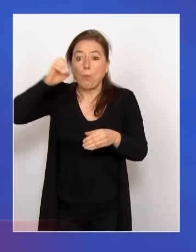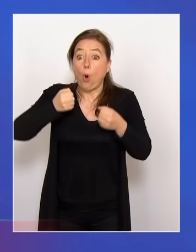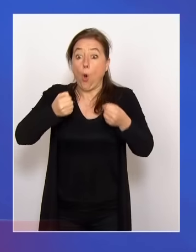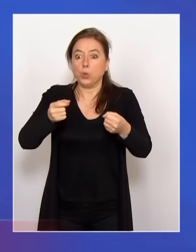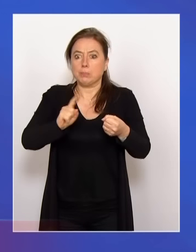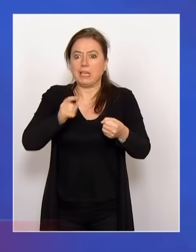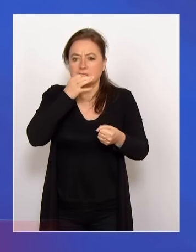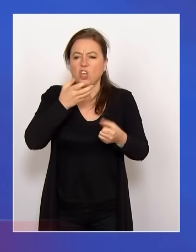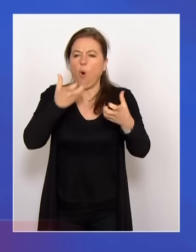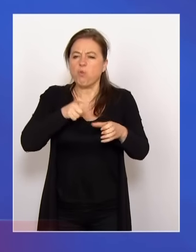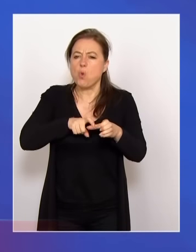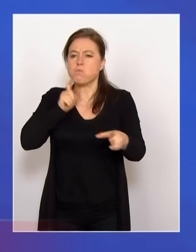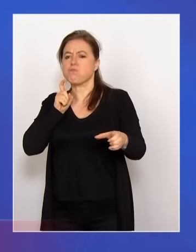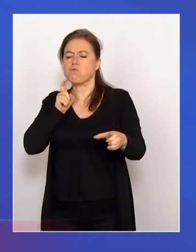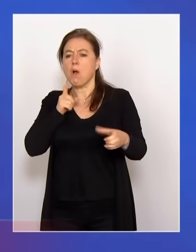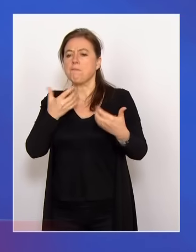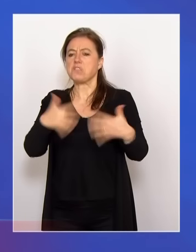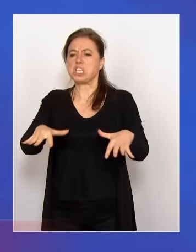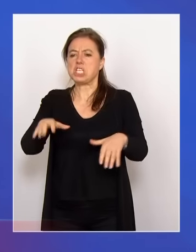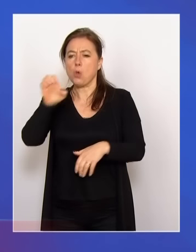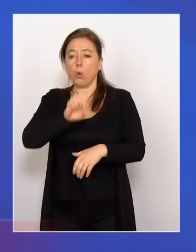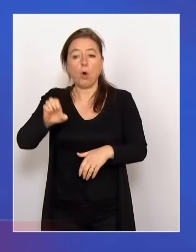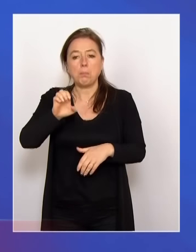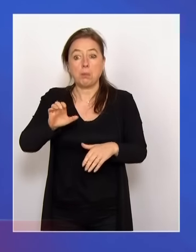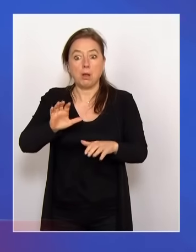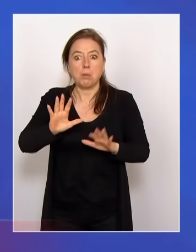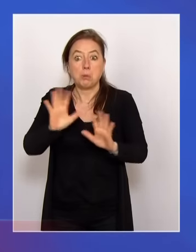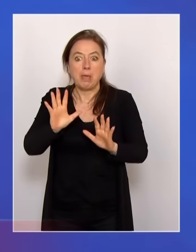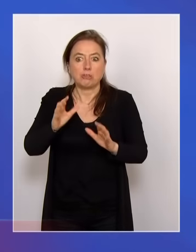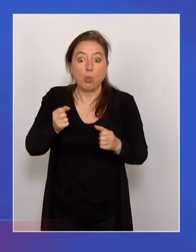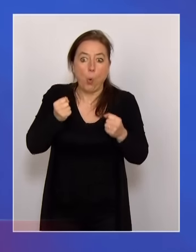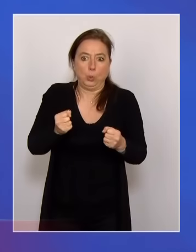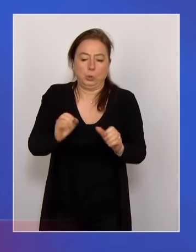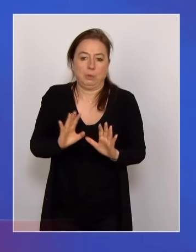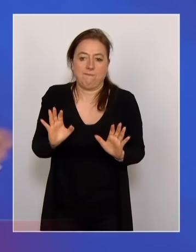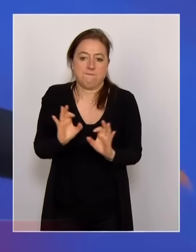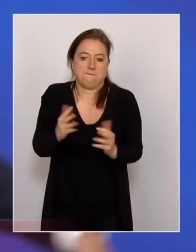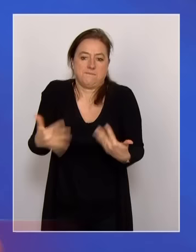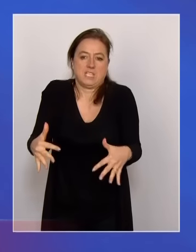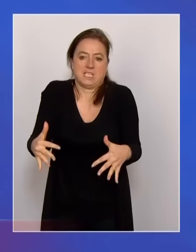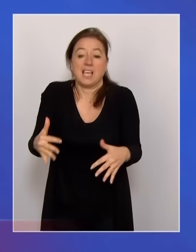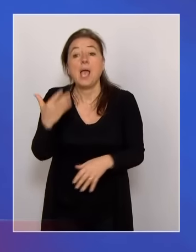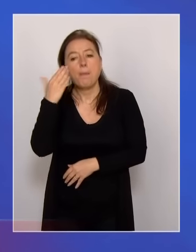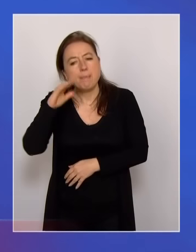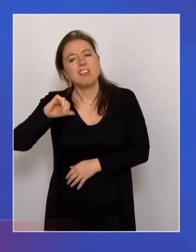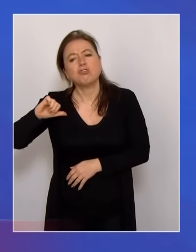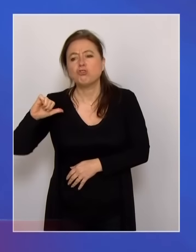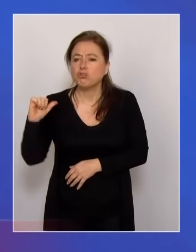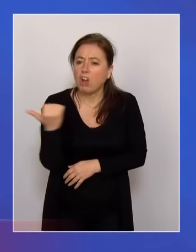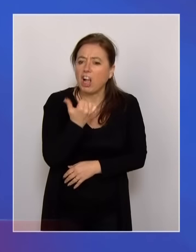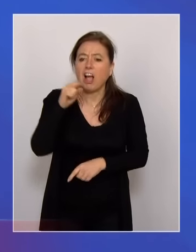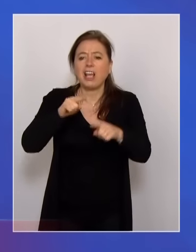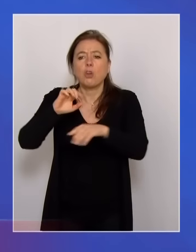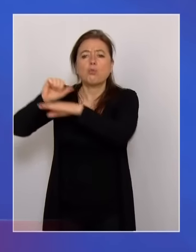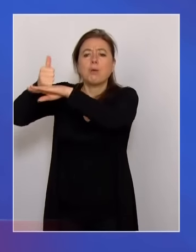mais ils nous ont tous habitués à un discours qui est le 8 mai qui est dire j'empoche tout ce que l'Europe a fait